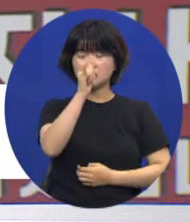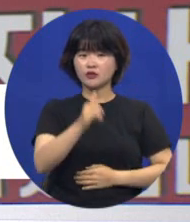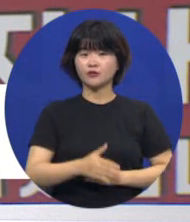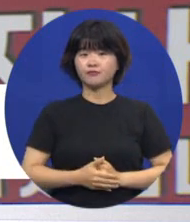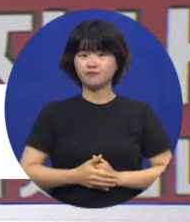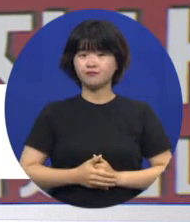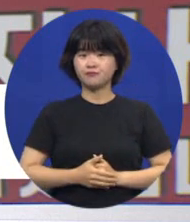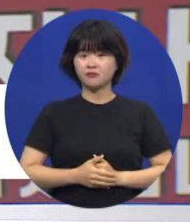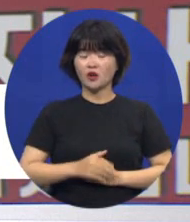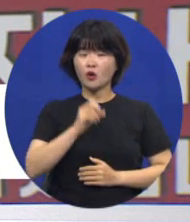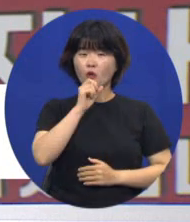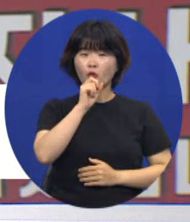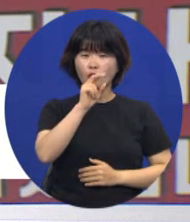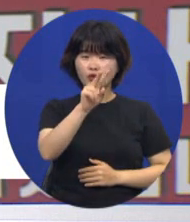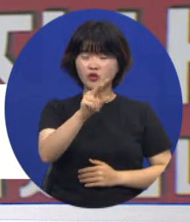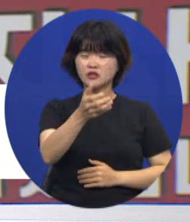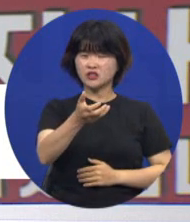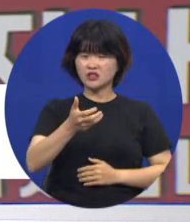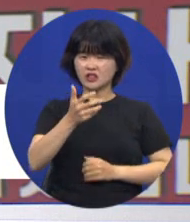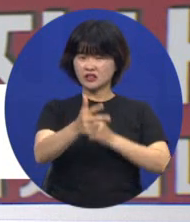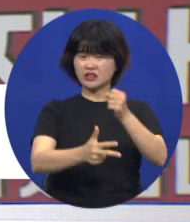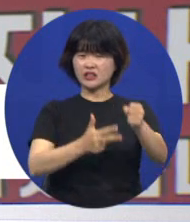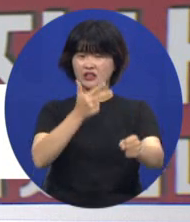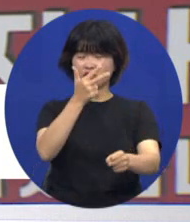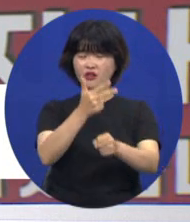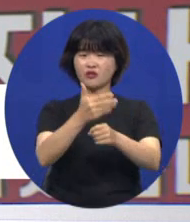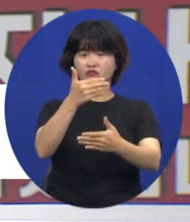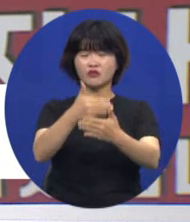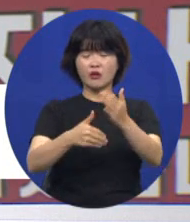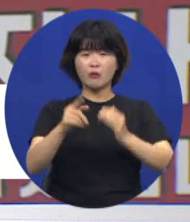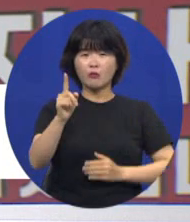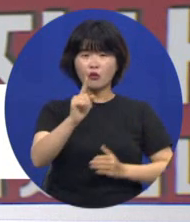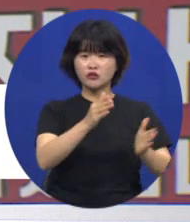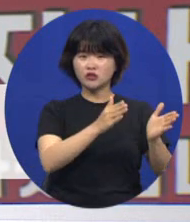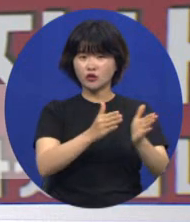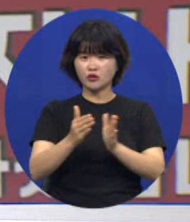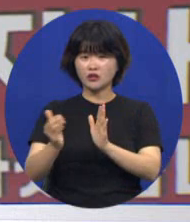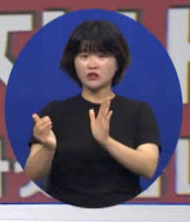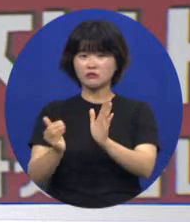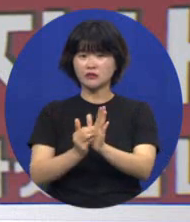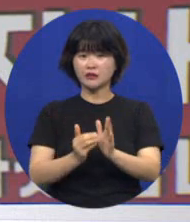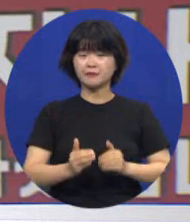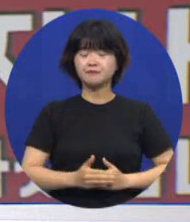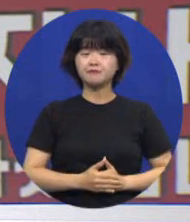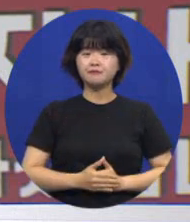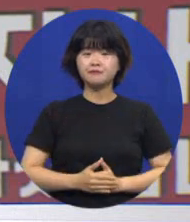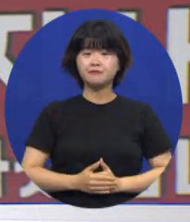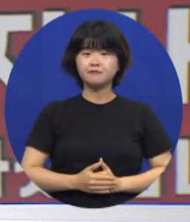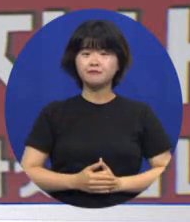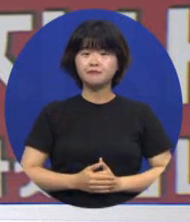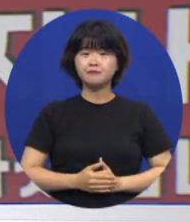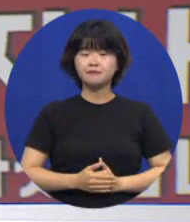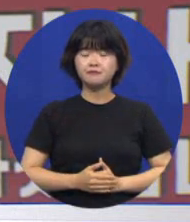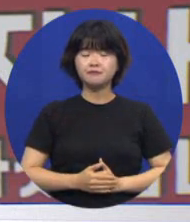않았는데요. 원희룡 지사의 지난 7년이 남긴 것은 무엇인지 조인호 기자가 정리해봤습니다.